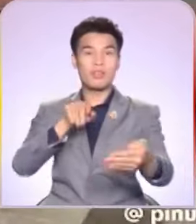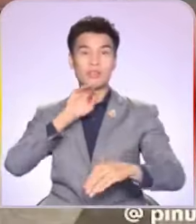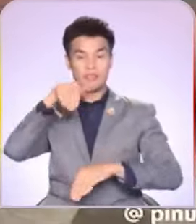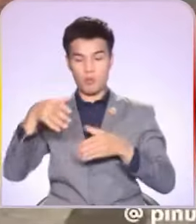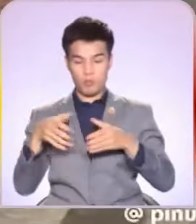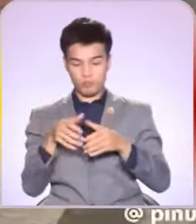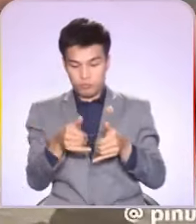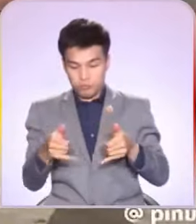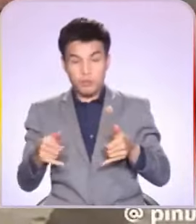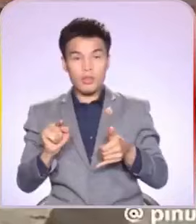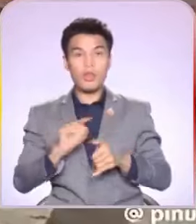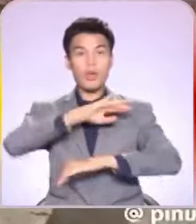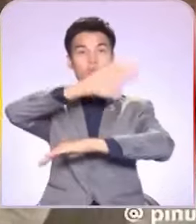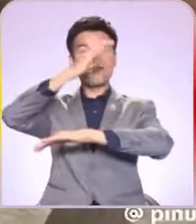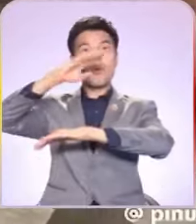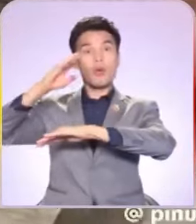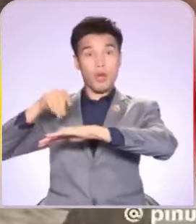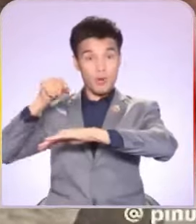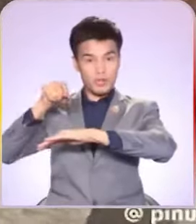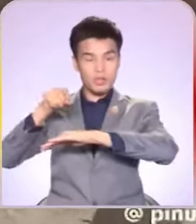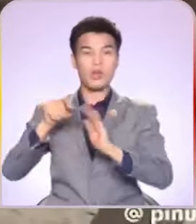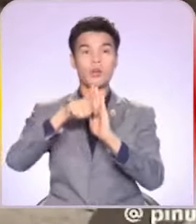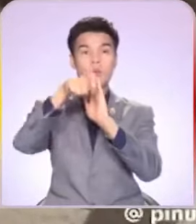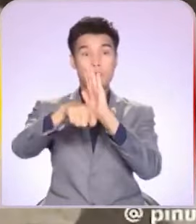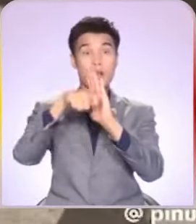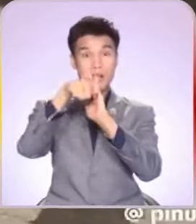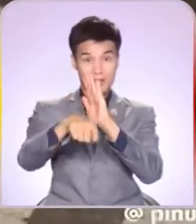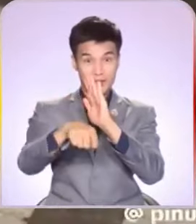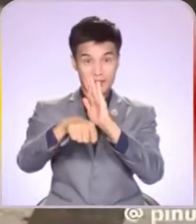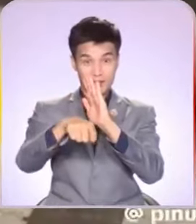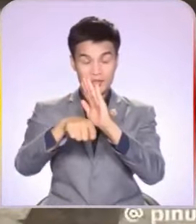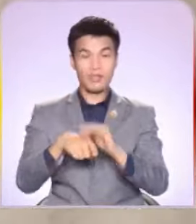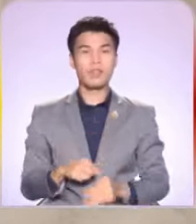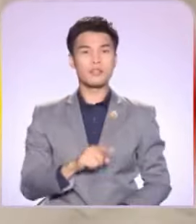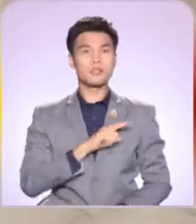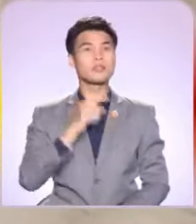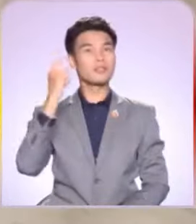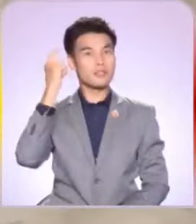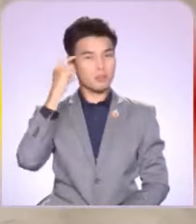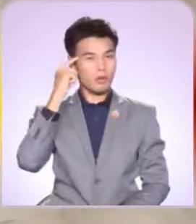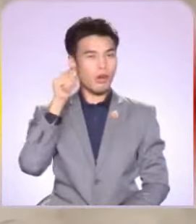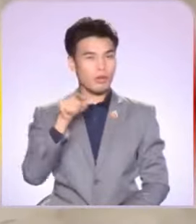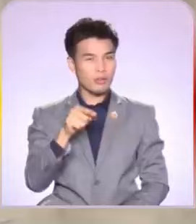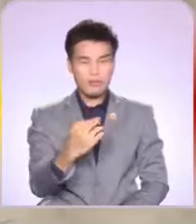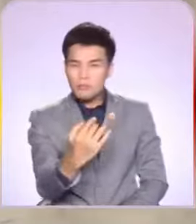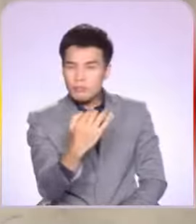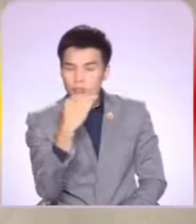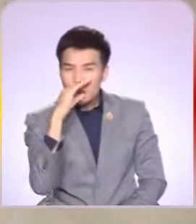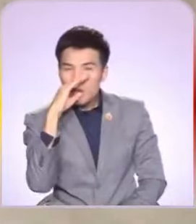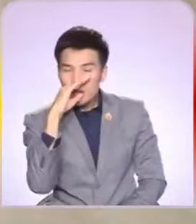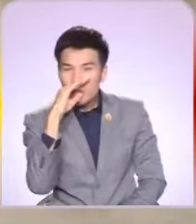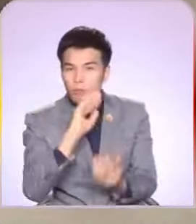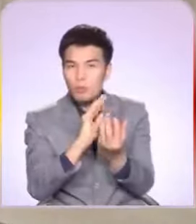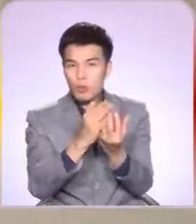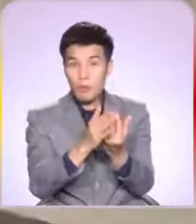ชมคะอยู่ในพื้นที่อุทยานแห่งชาติเขาใหญ่นะที่โคราชนี่แหละคือเจ้าหน้าที่คาดว่ามันน่าจะได้กลิ่นผลไม้เพราะฉะ